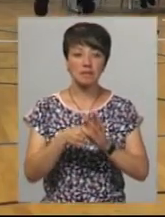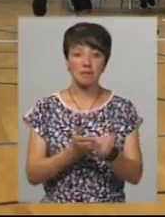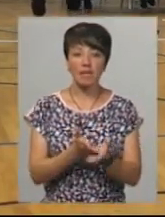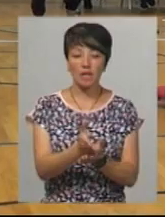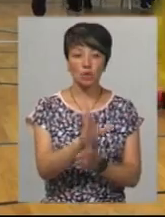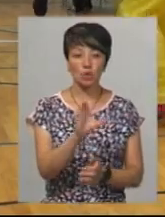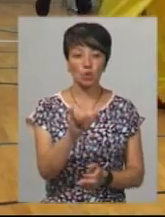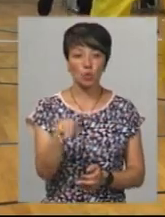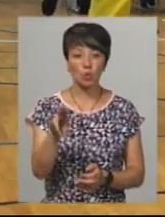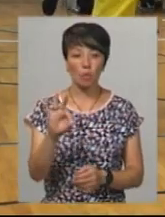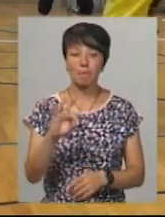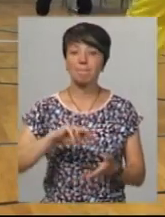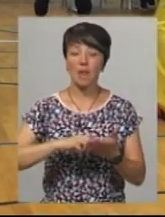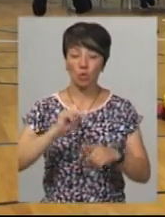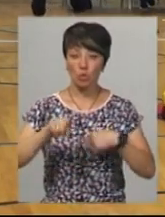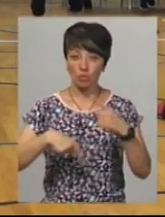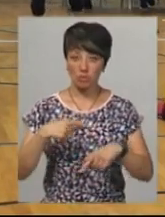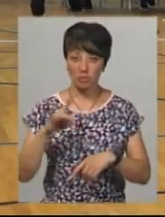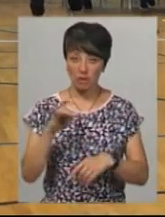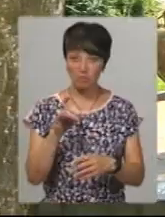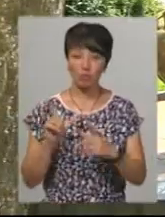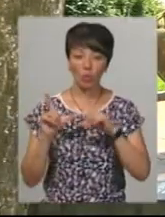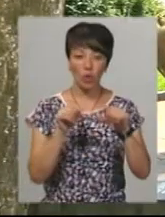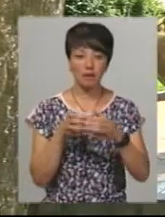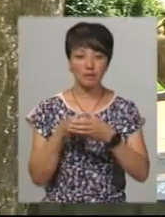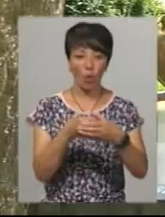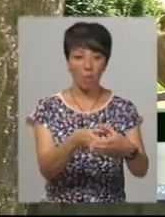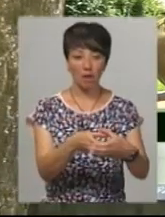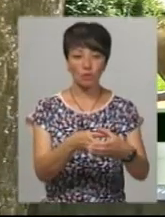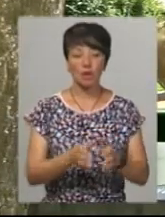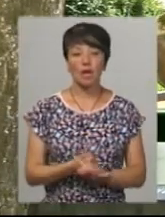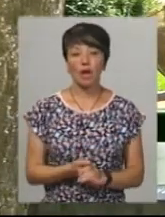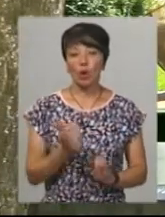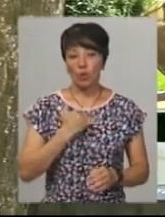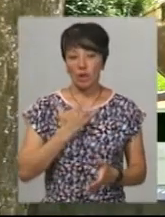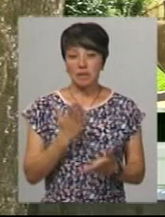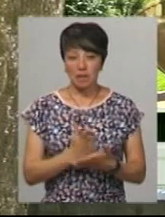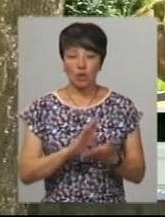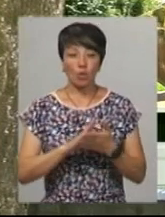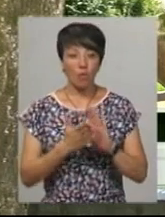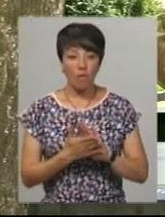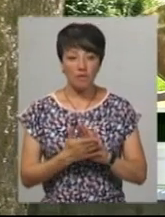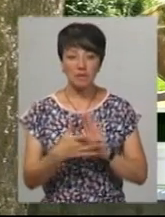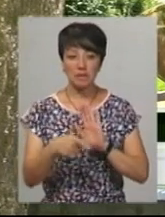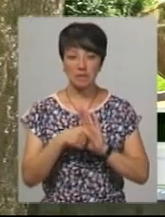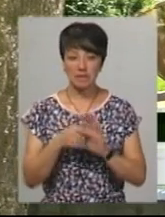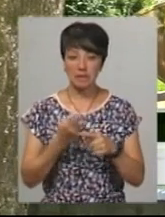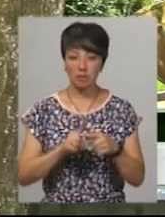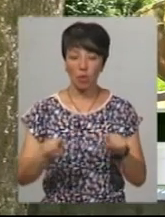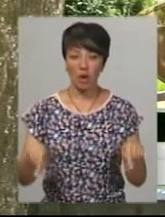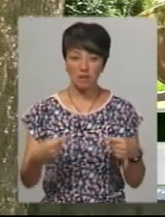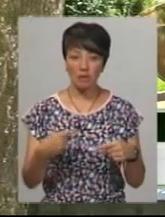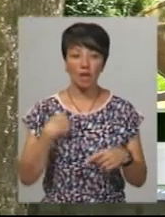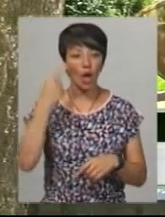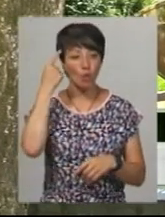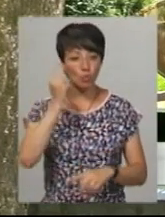Гаррі Сідлевич планує наступного разу на чемпіонат поїхати вже командою. В нас є договоренність вже з цими організаторами, і я